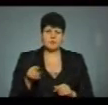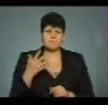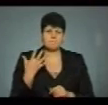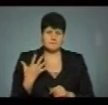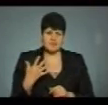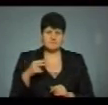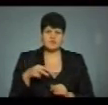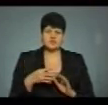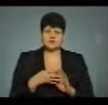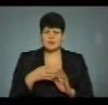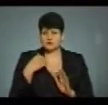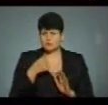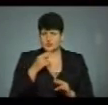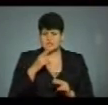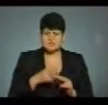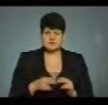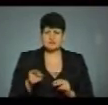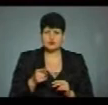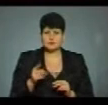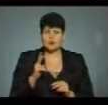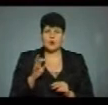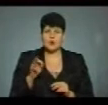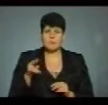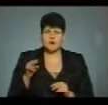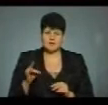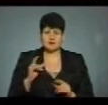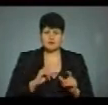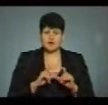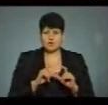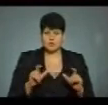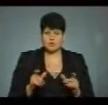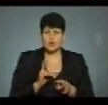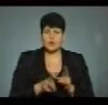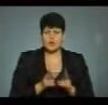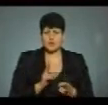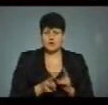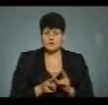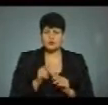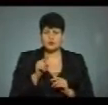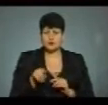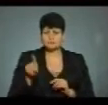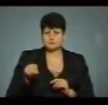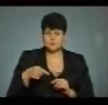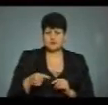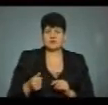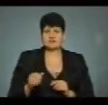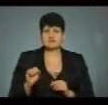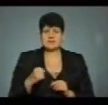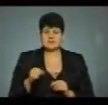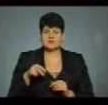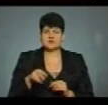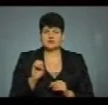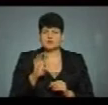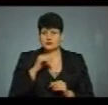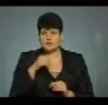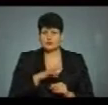У 2009 році закінчив Тернопільський кооперативний коледж за спеціальністю кухар-кондитер. Його мобілізувало у серпні 2014-го. Він